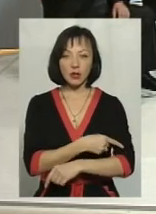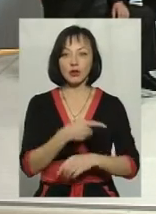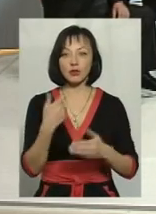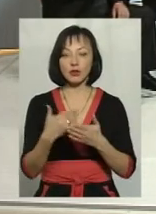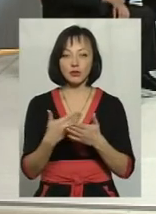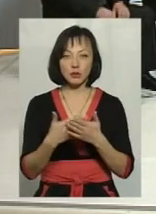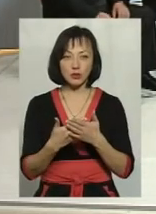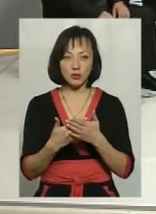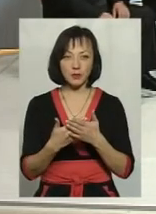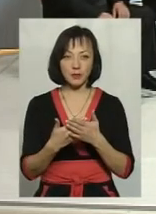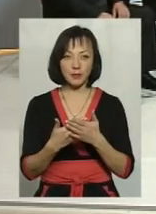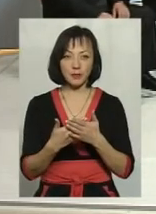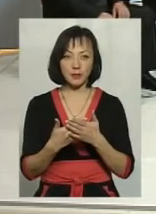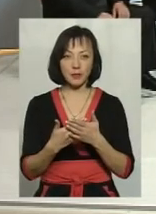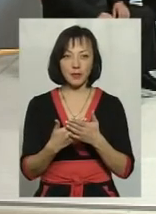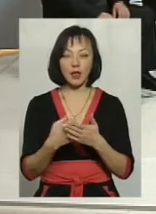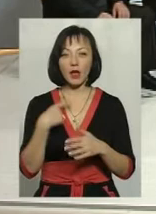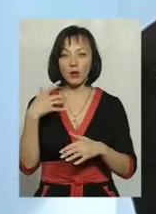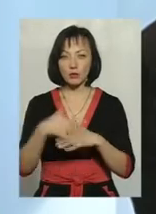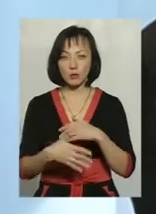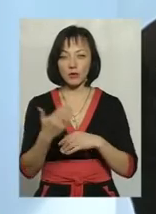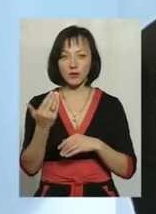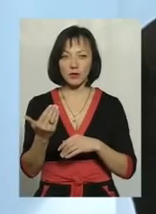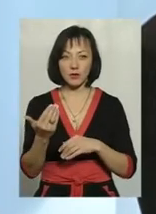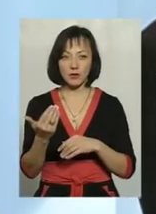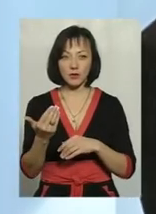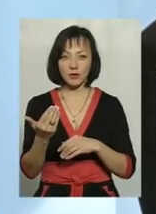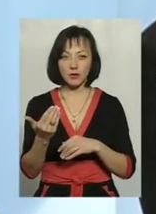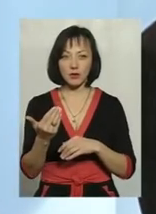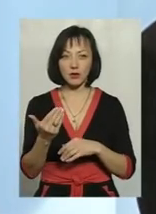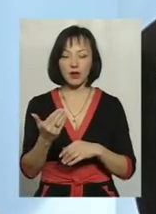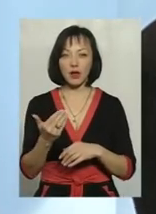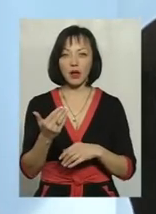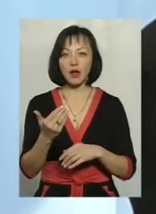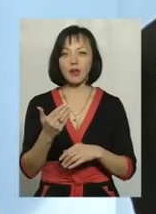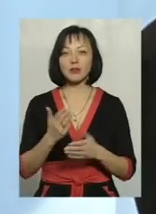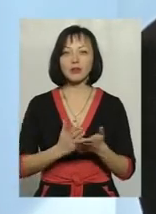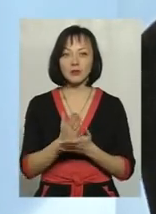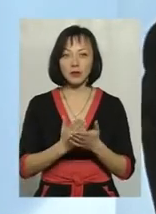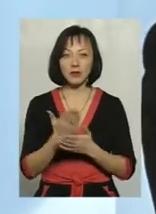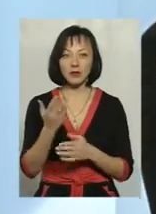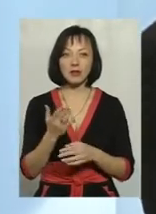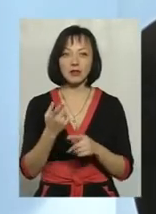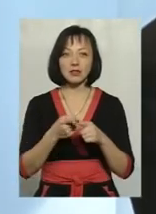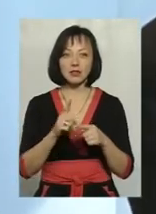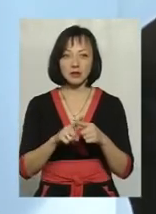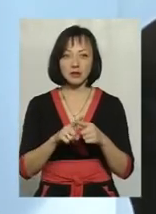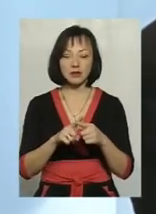майже тими словами, вашими словами, я розумію, що Борслужби вимагає саме це казати. Практично тими ж